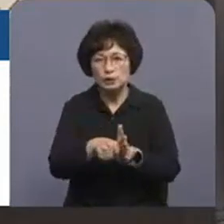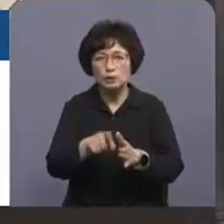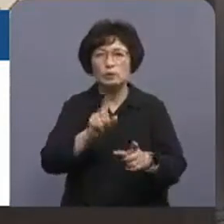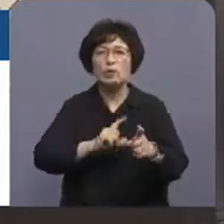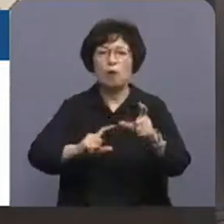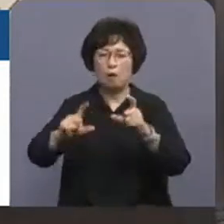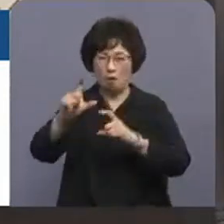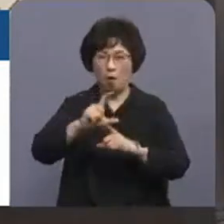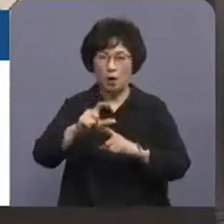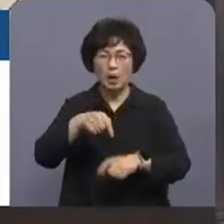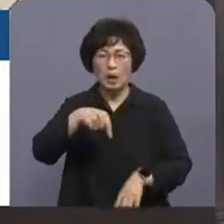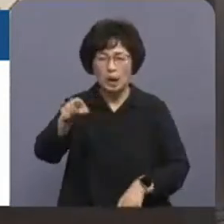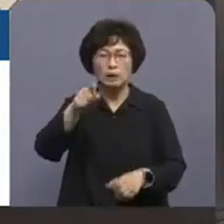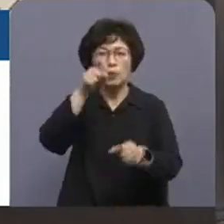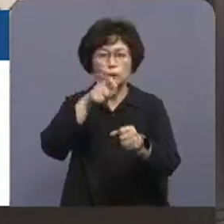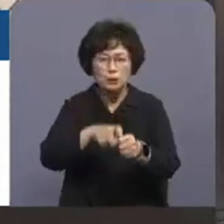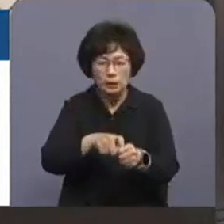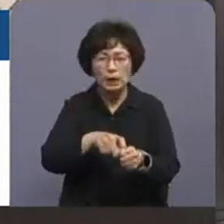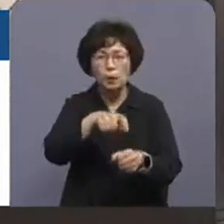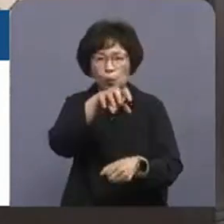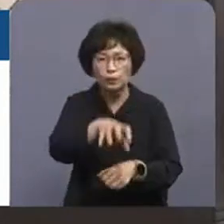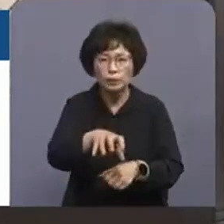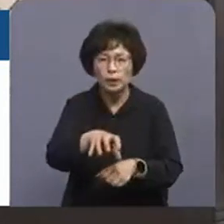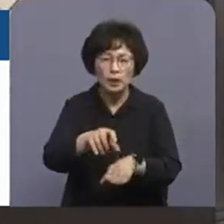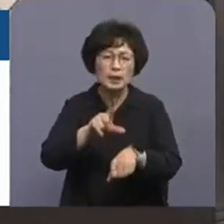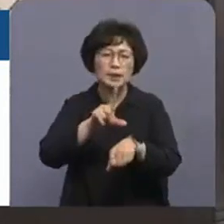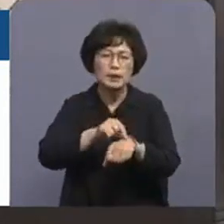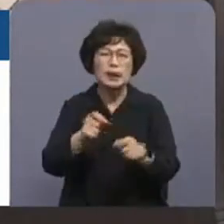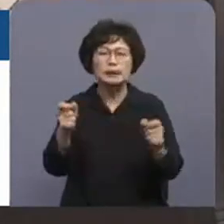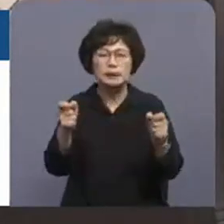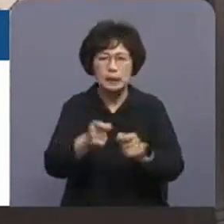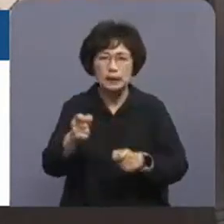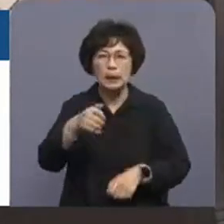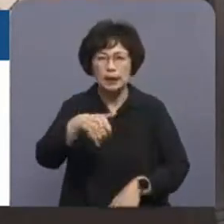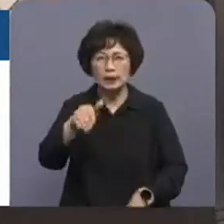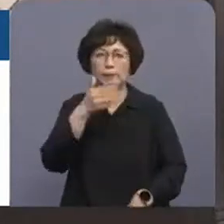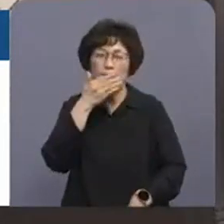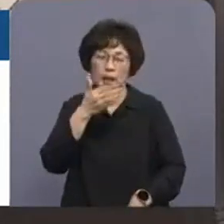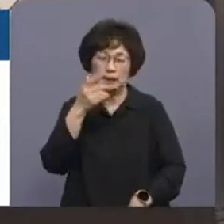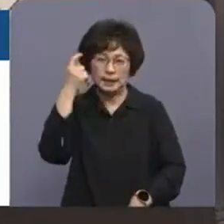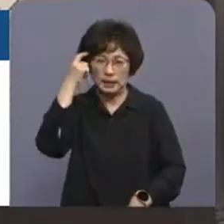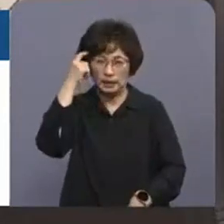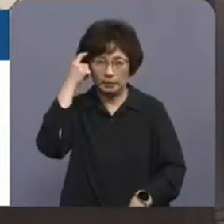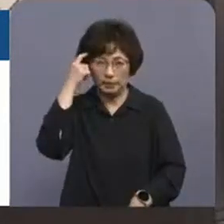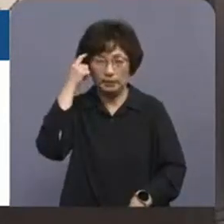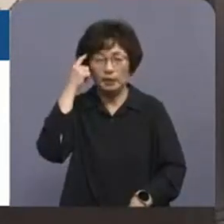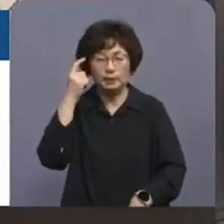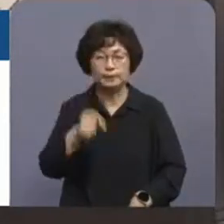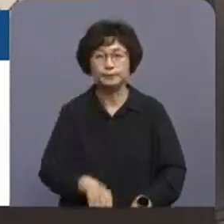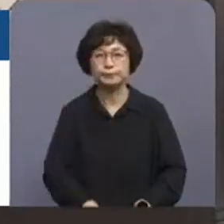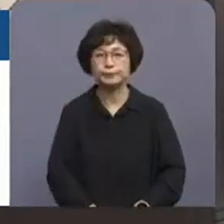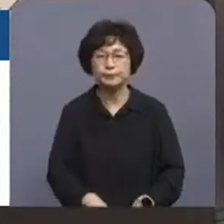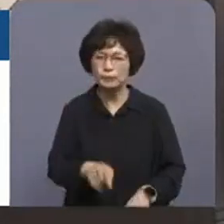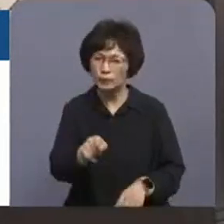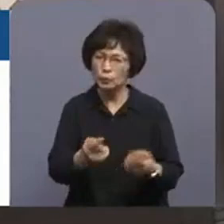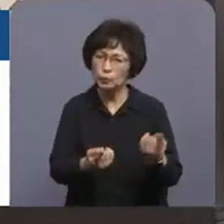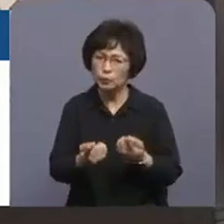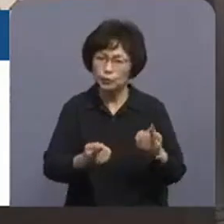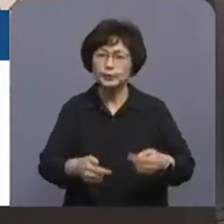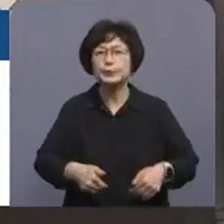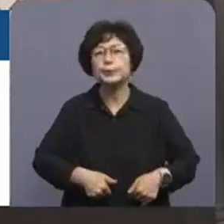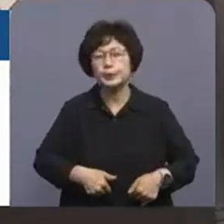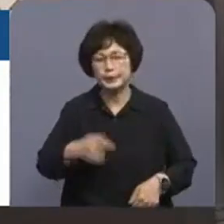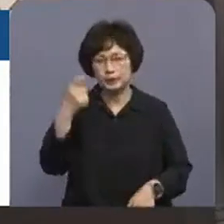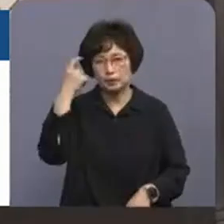지금 자기가 가고자 하는 목적지에 훨씬 더 시간이 짧게 갈수 있는 그런 이제 그 노선의 개편이